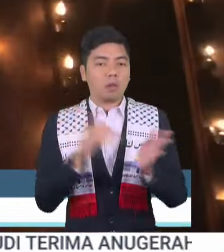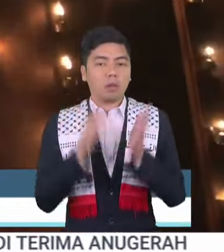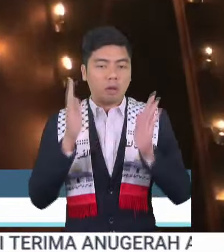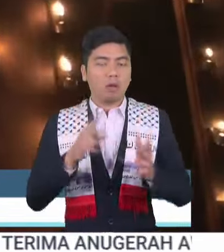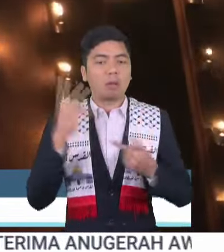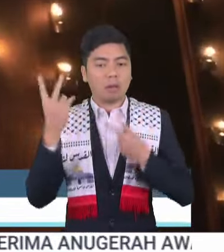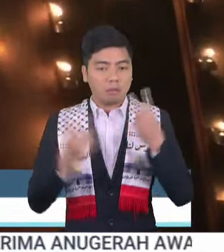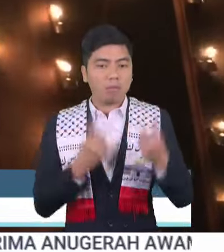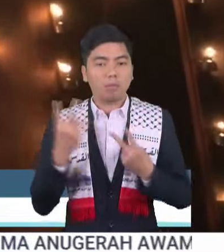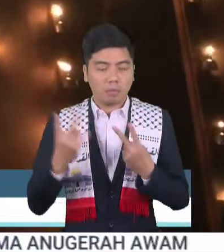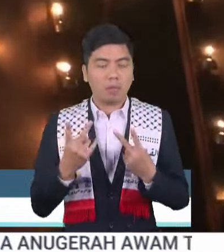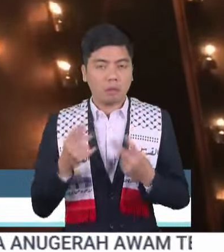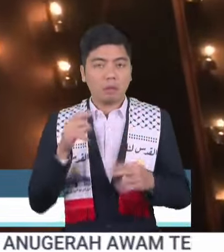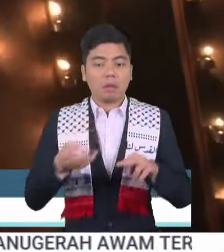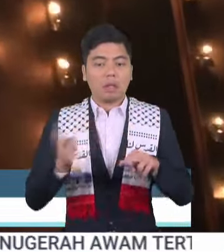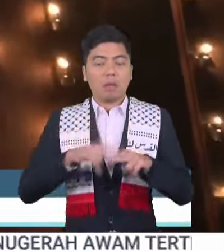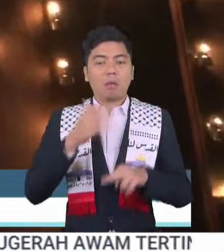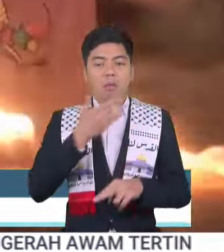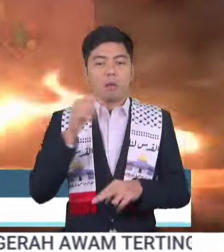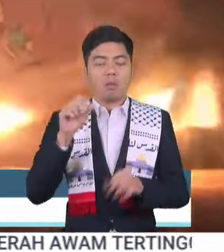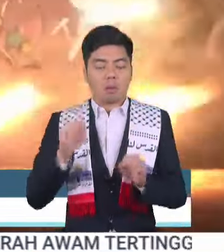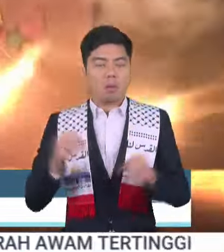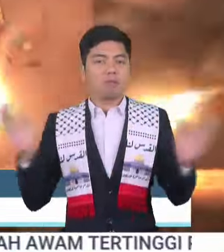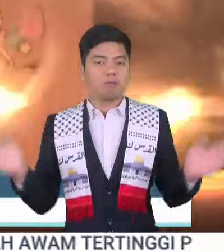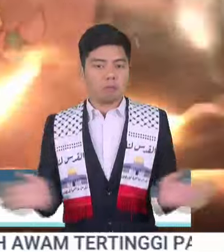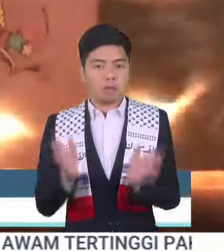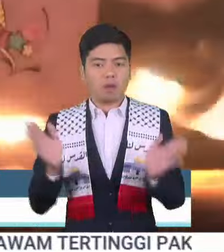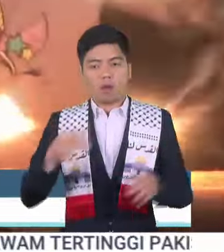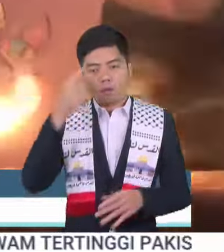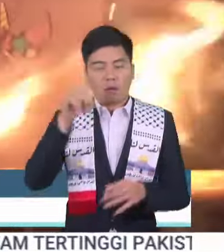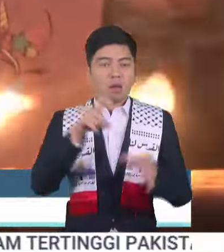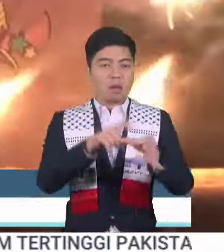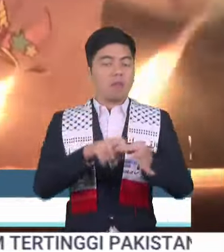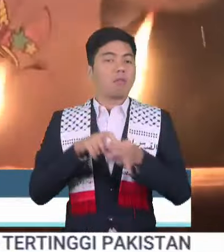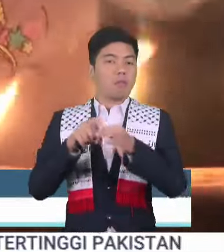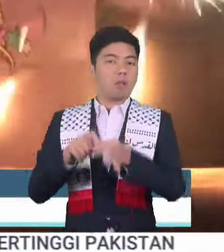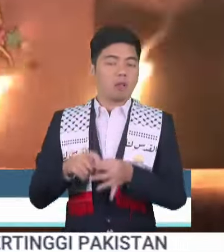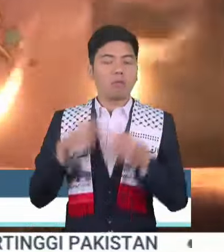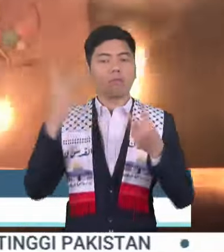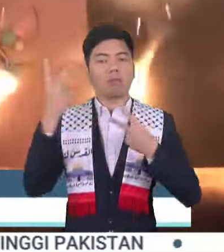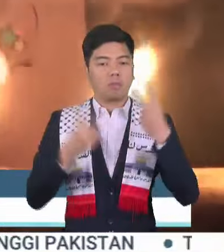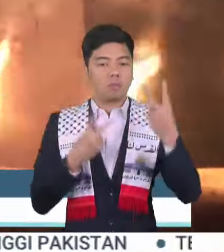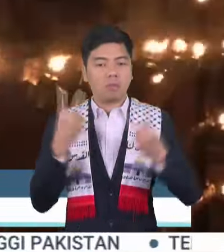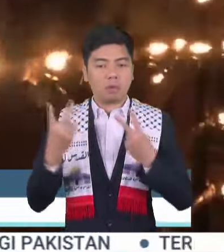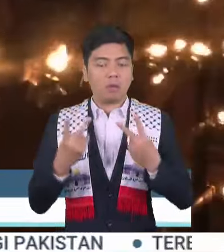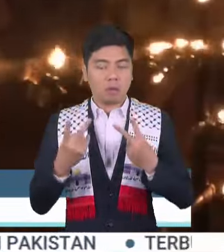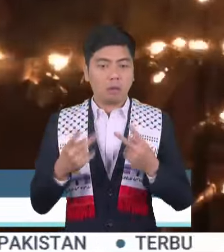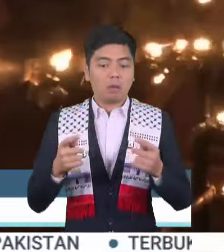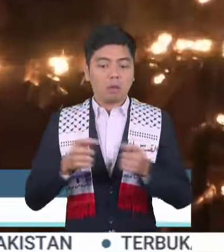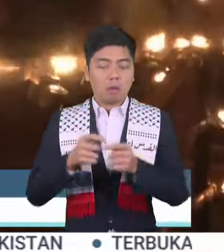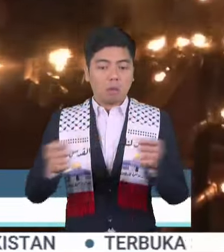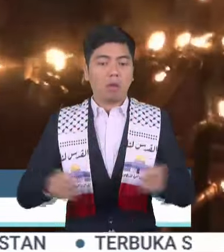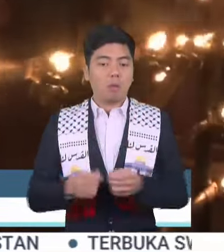penambahbaikan akan dilaksana menjadi pendorong peningkatan pengunjung, termasuk perubahan lokasi yang lebih luas serta tema yang